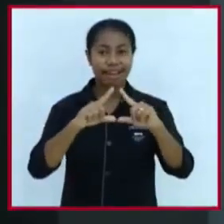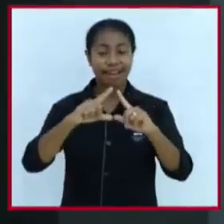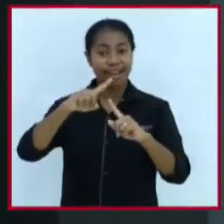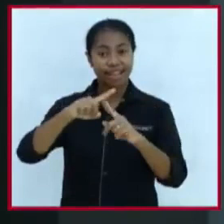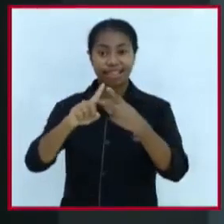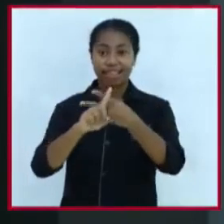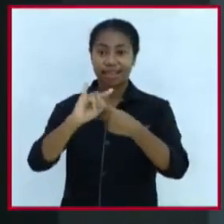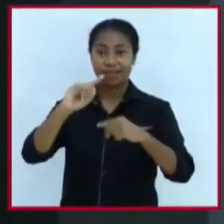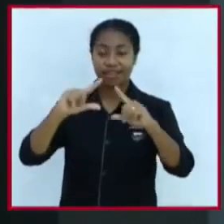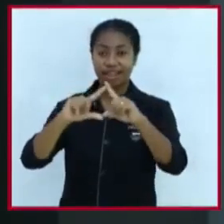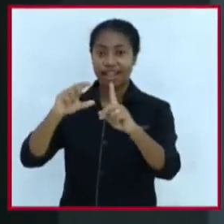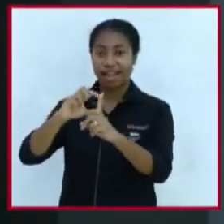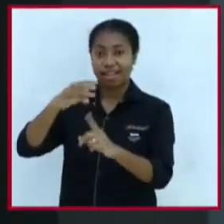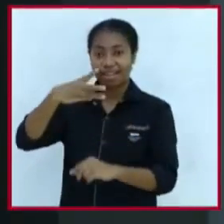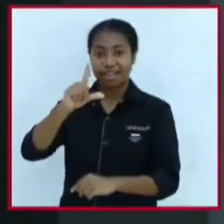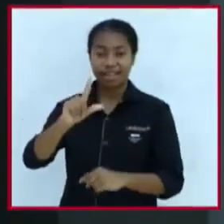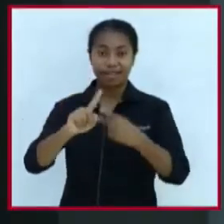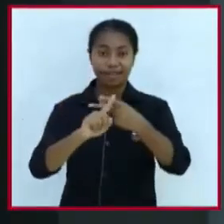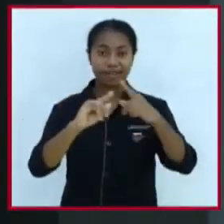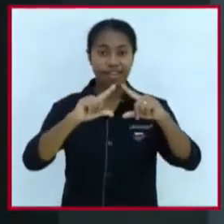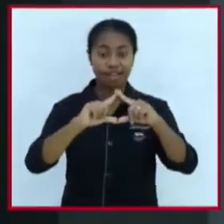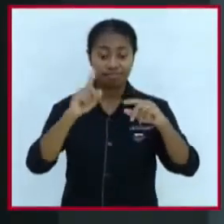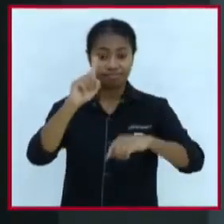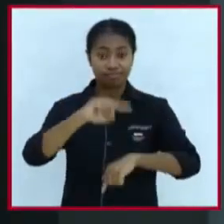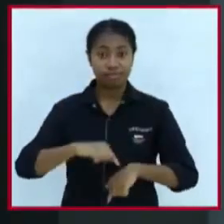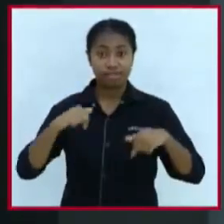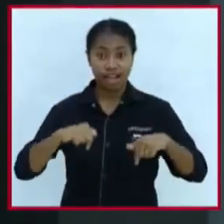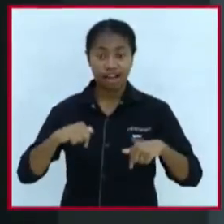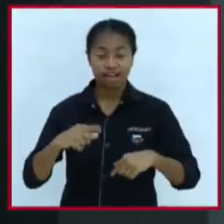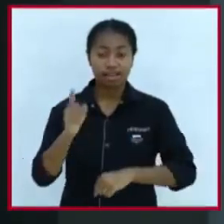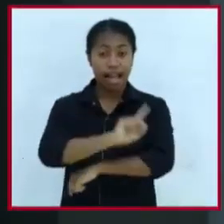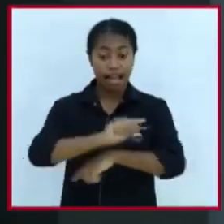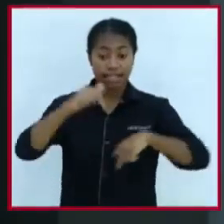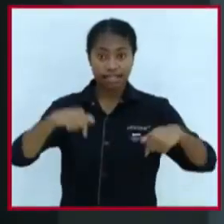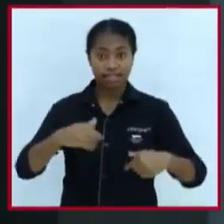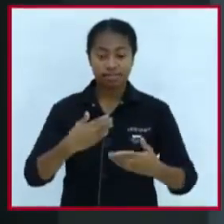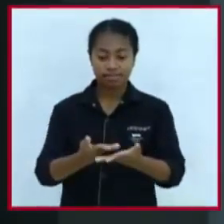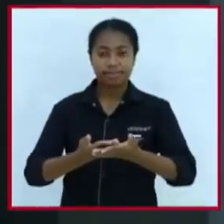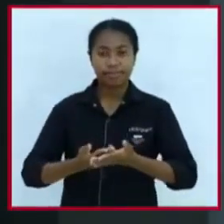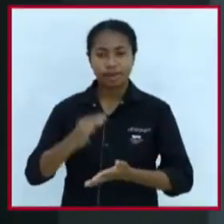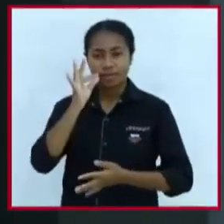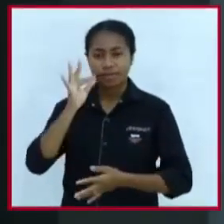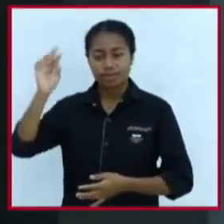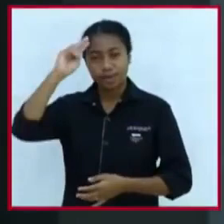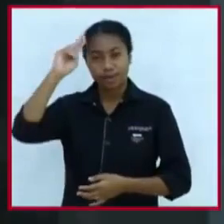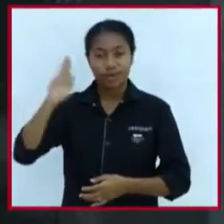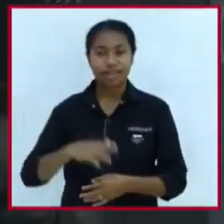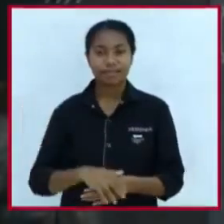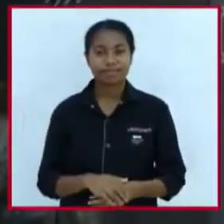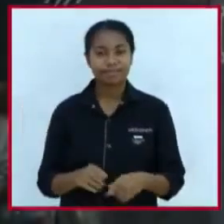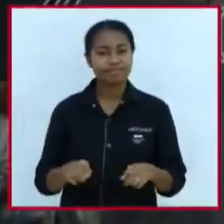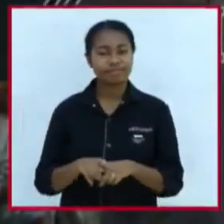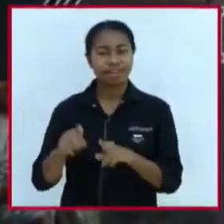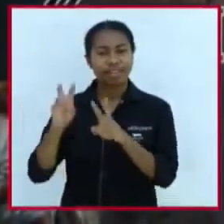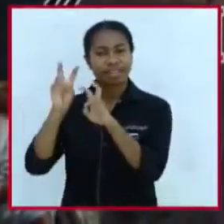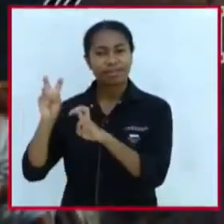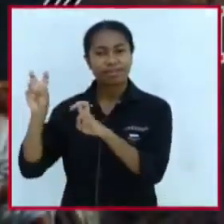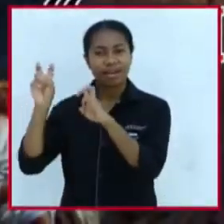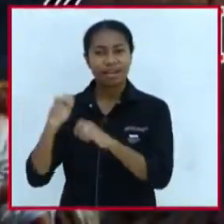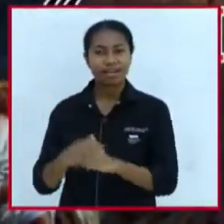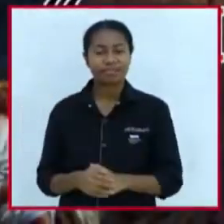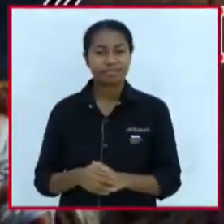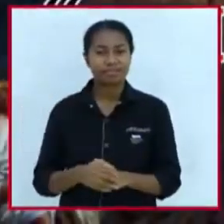Pada hari ini saya akan menyampaikan firman Tuhan dengan tema klise